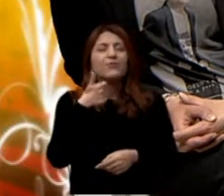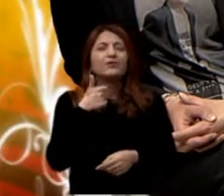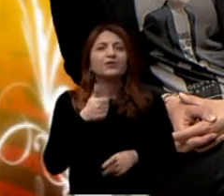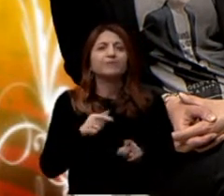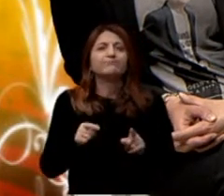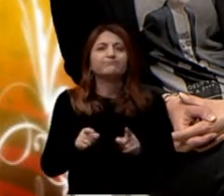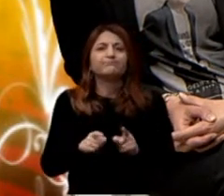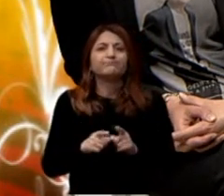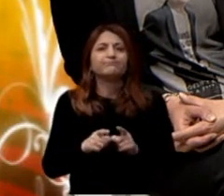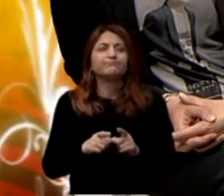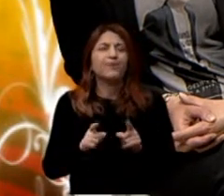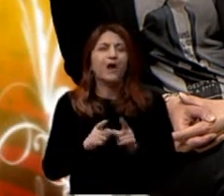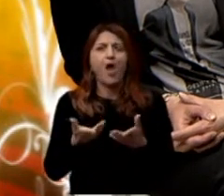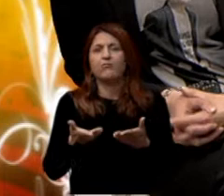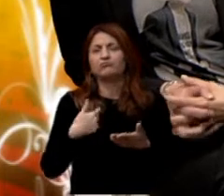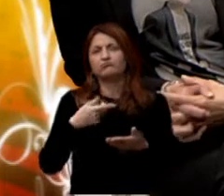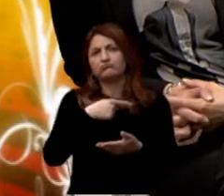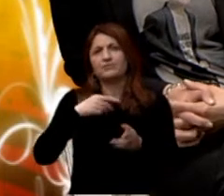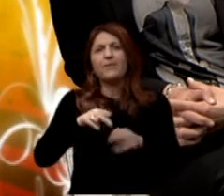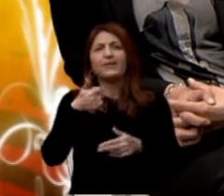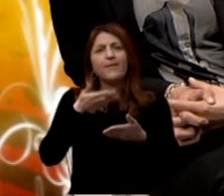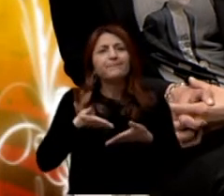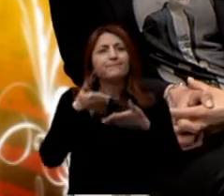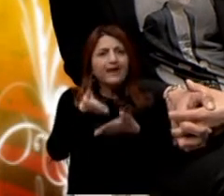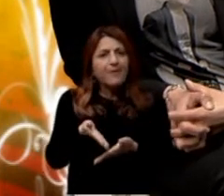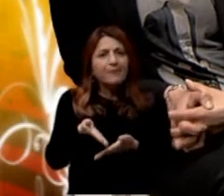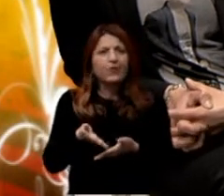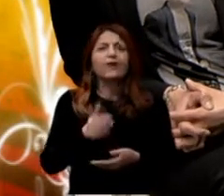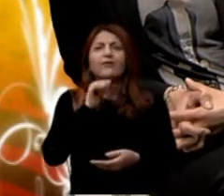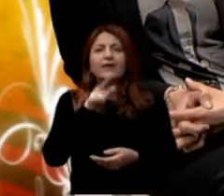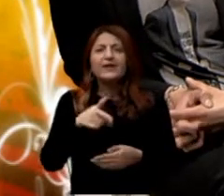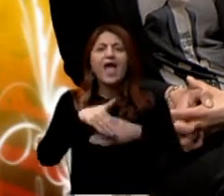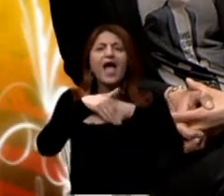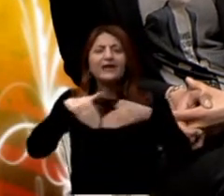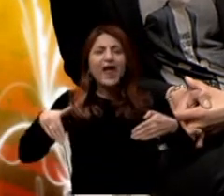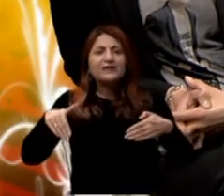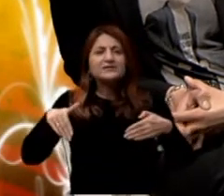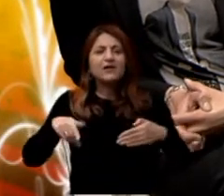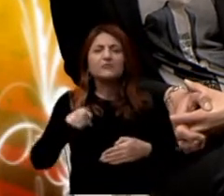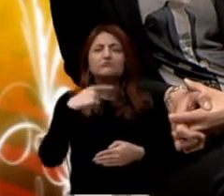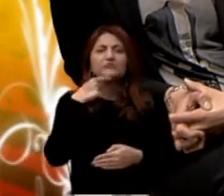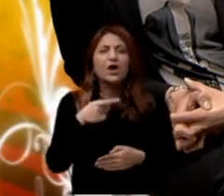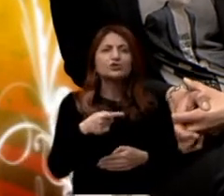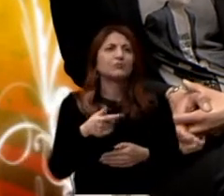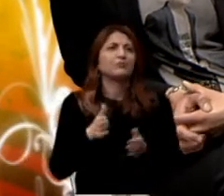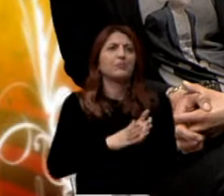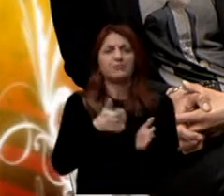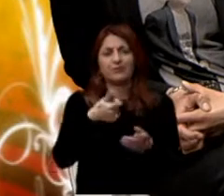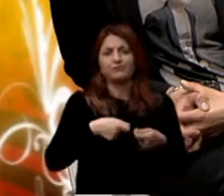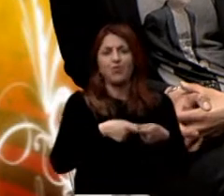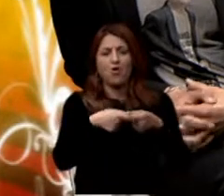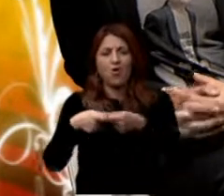administrativnu preporuku i zapravo određene granice kada se kaže u jednoj